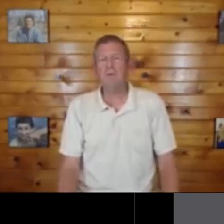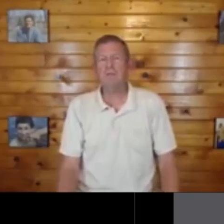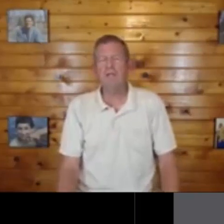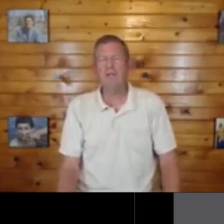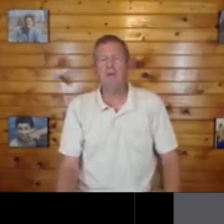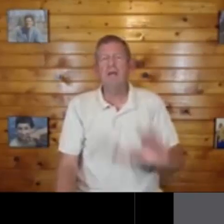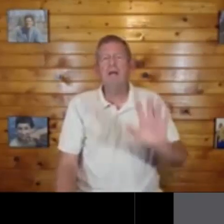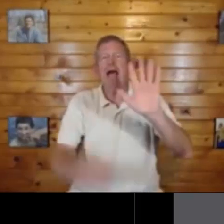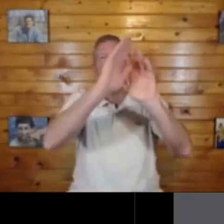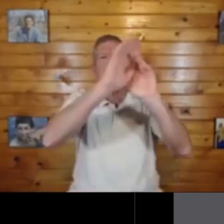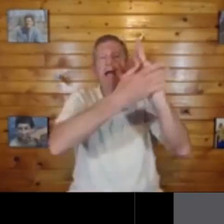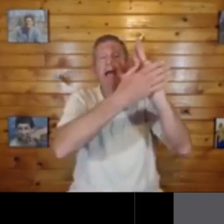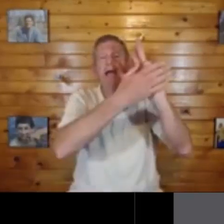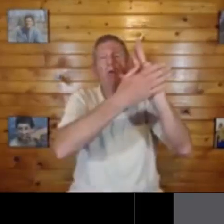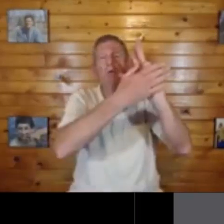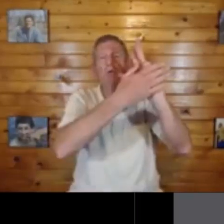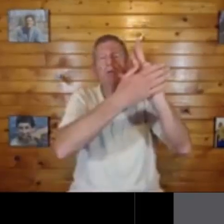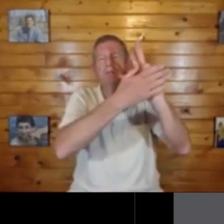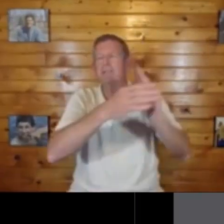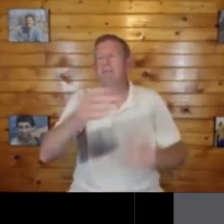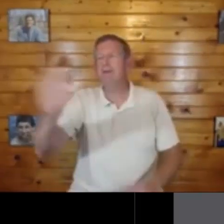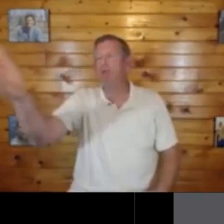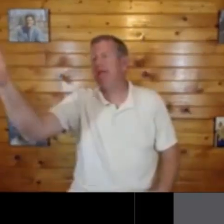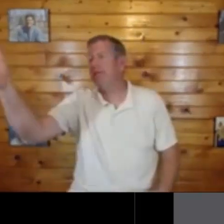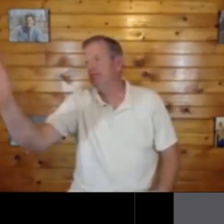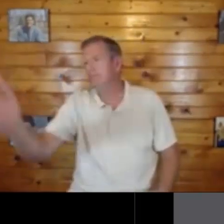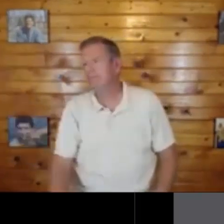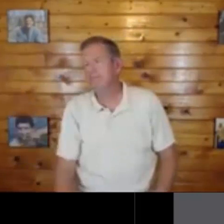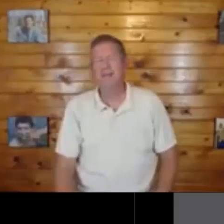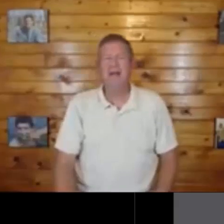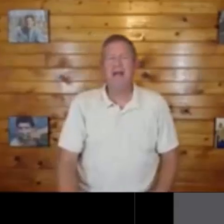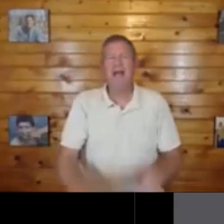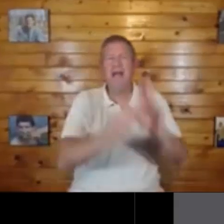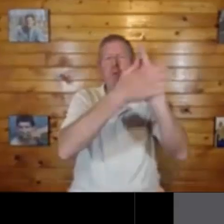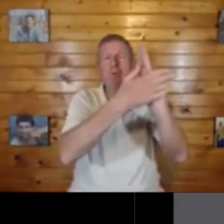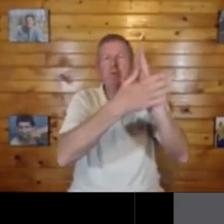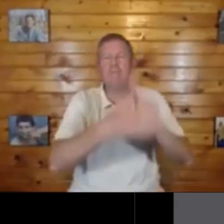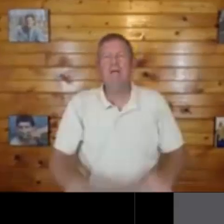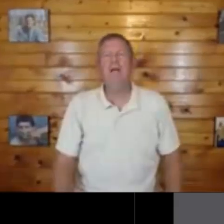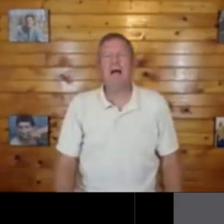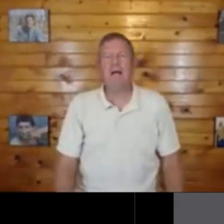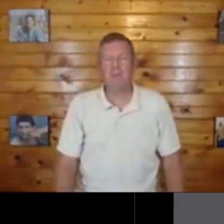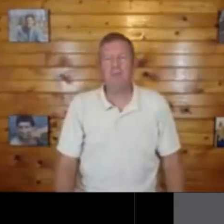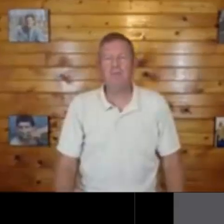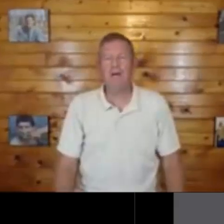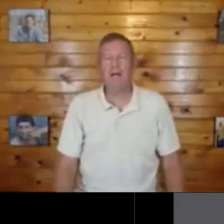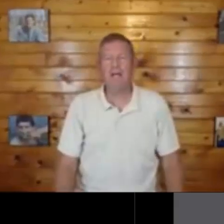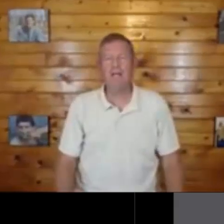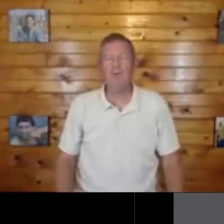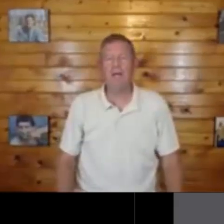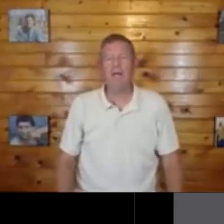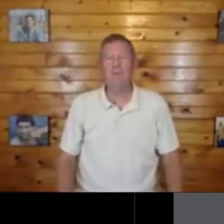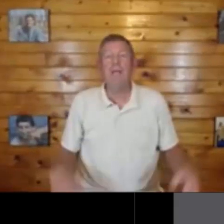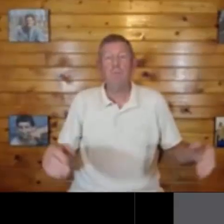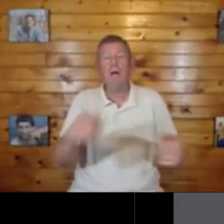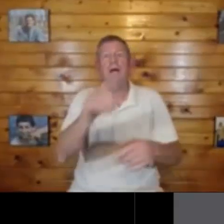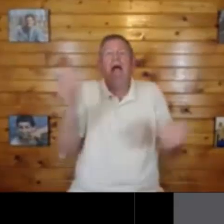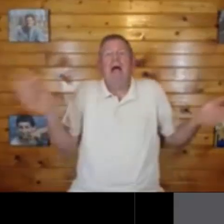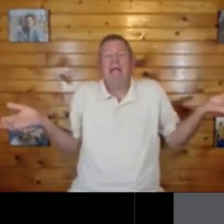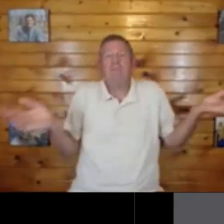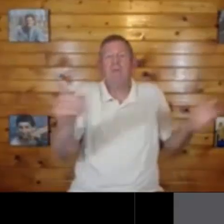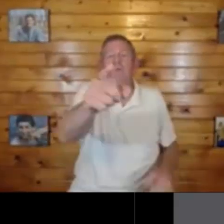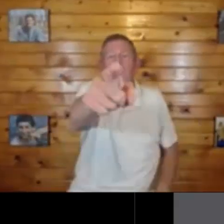sense in French either. Elle écoute, ça c'est ma chienne. Elle écoute la radio, voilà, elle écoute la radio. Et